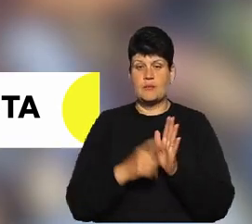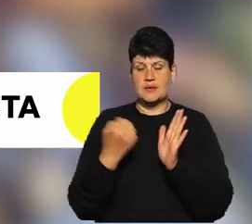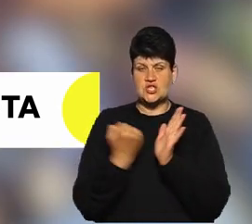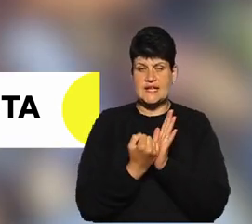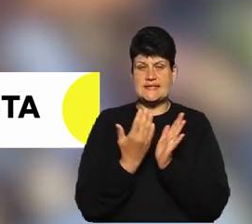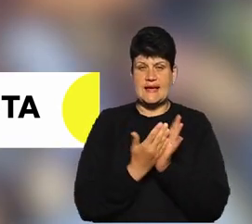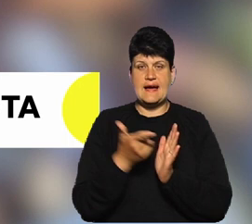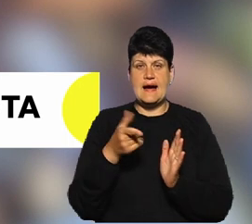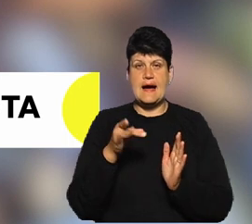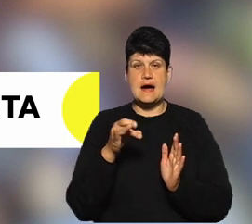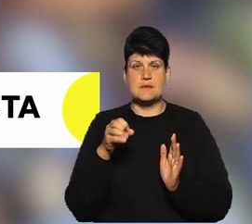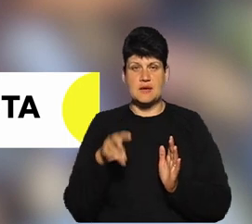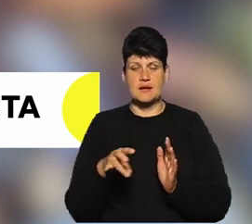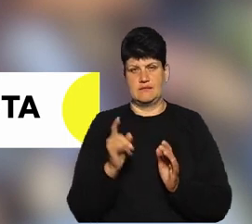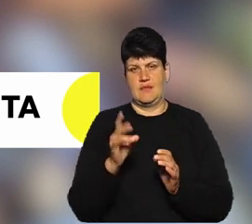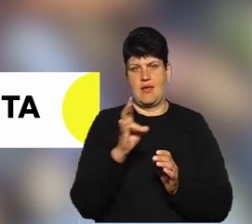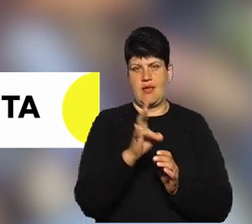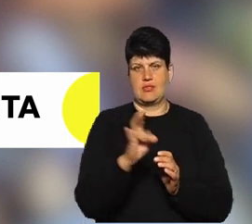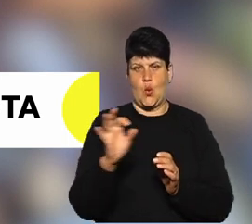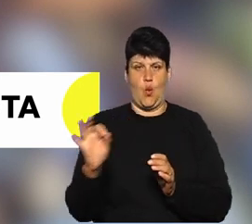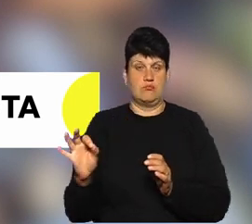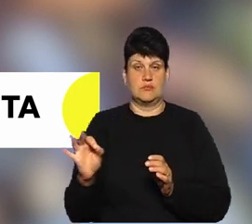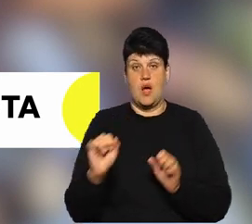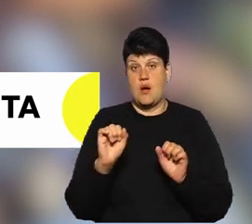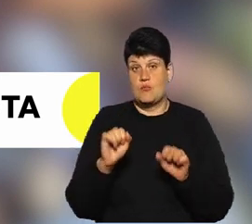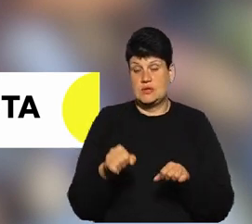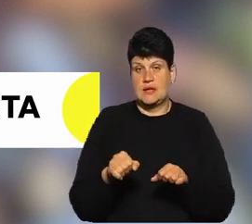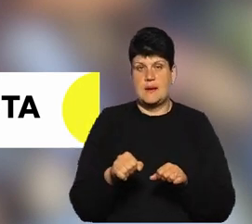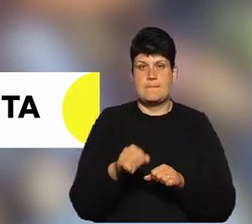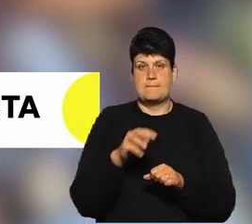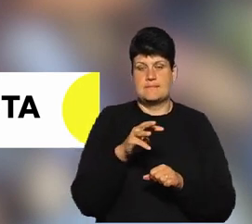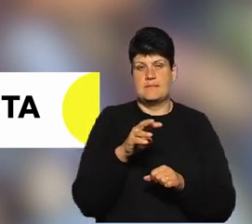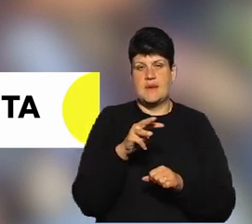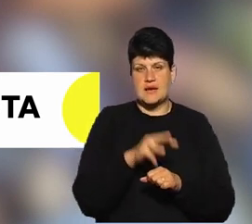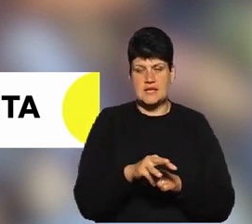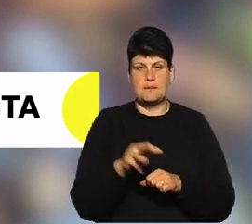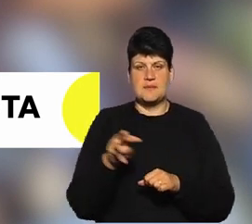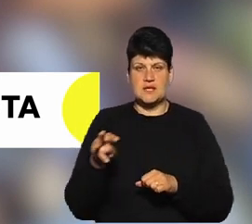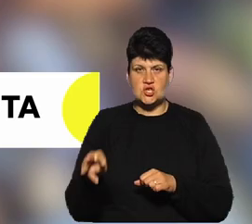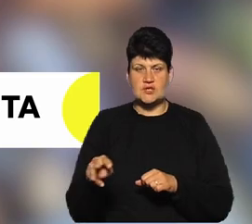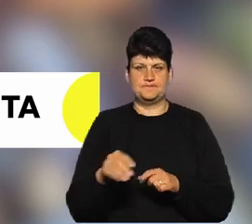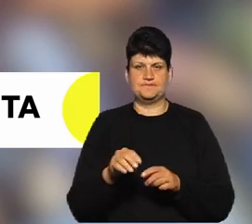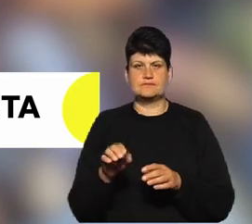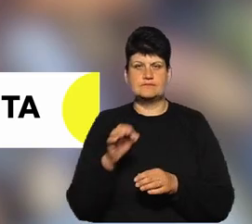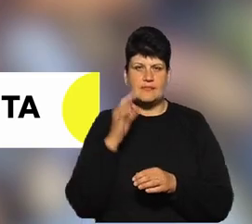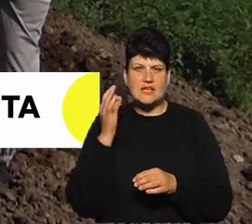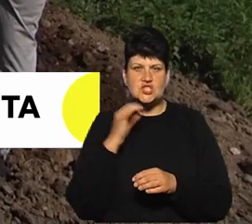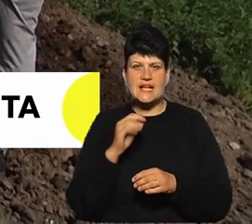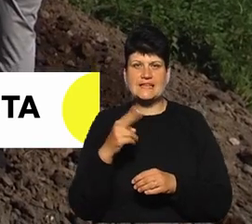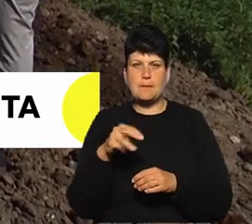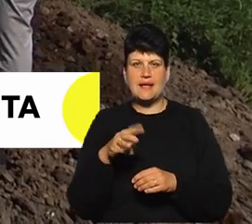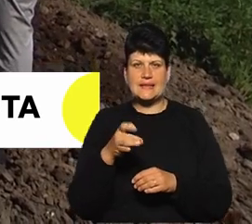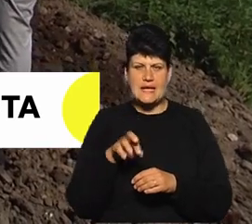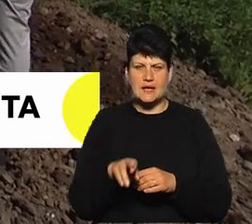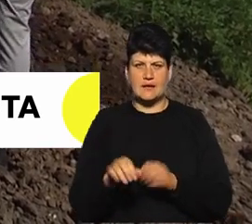та ініціали МО. Вона могла належати Марині Мнішек, дружині Лжедмитрія, яка в ті часи правила містом.